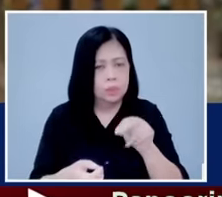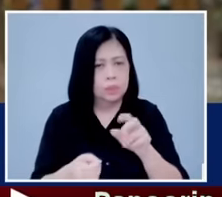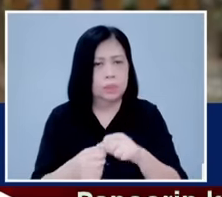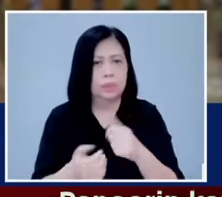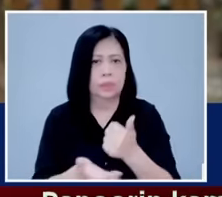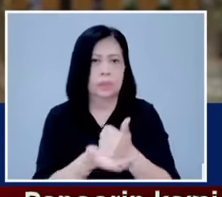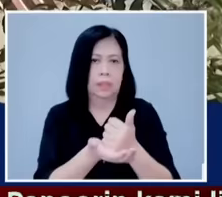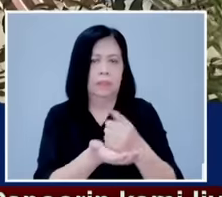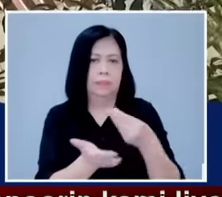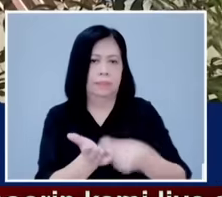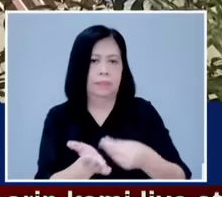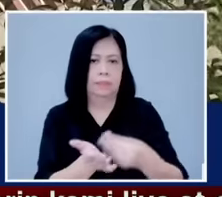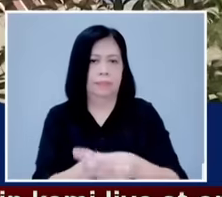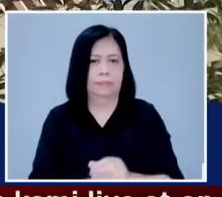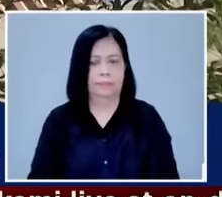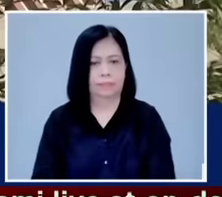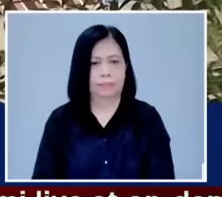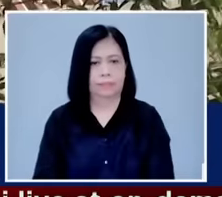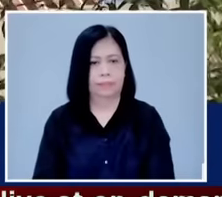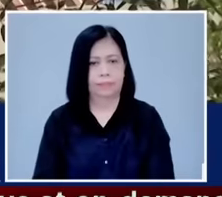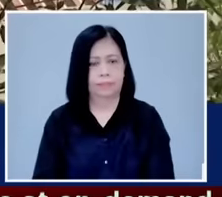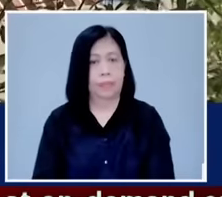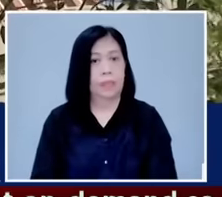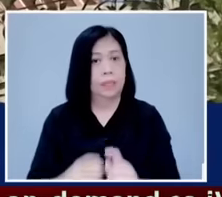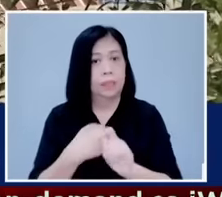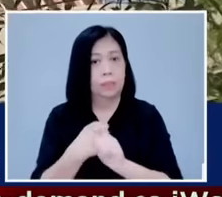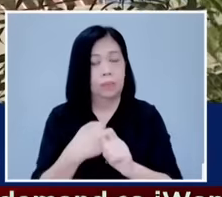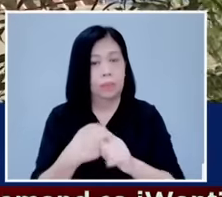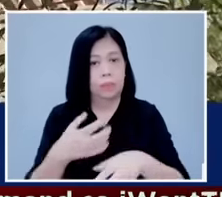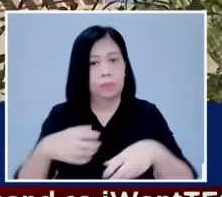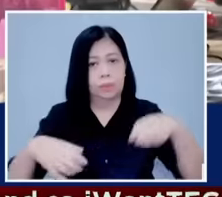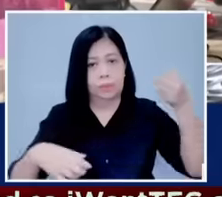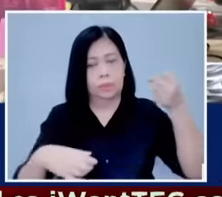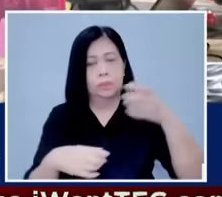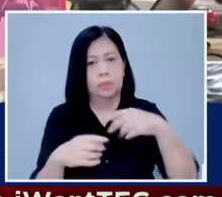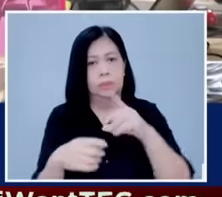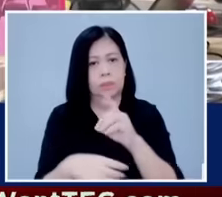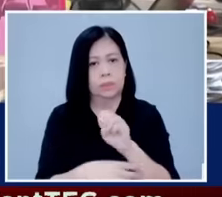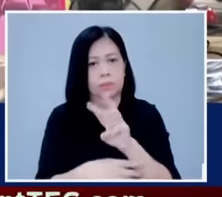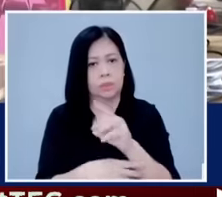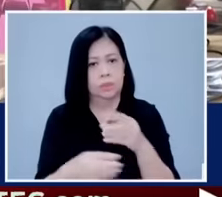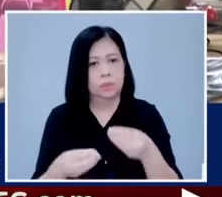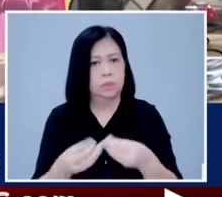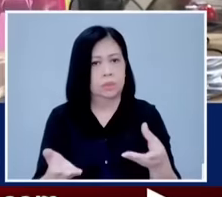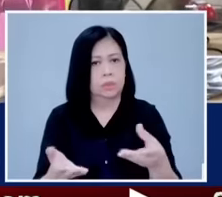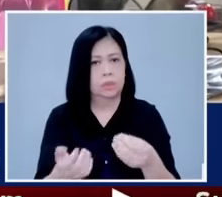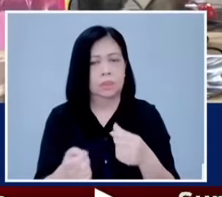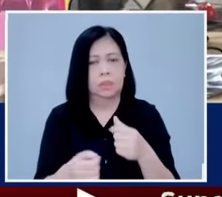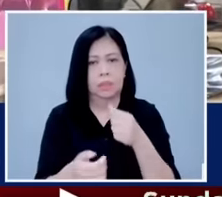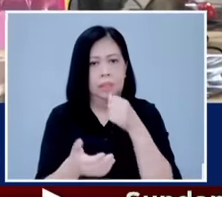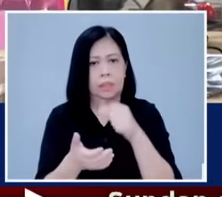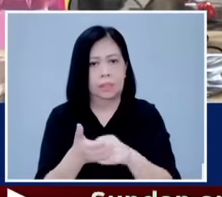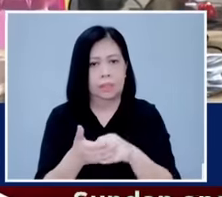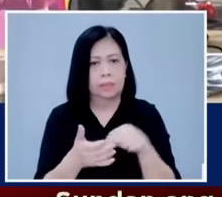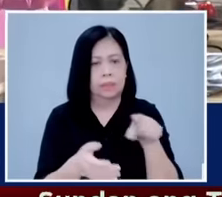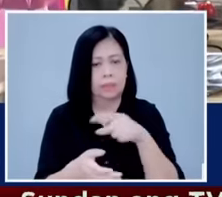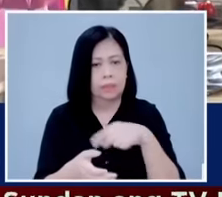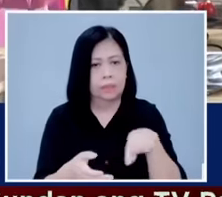tulong pinansyal. Pansamantalang sinuspinde ng DSWD ang paglalabas ng guarantee letters noong